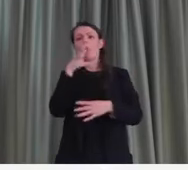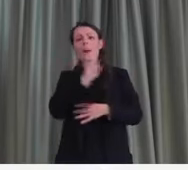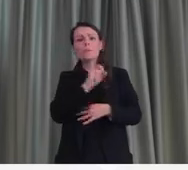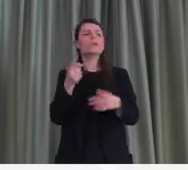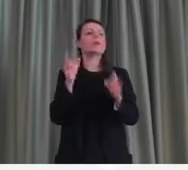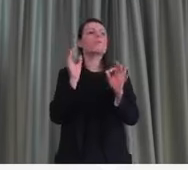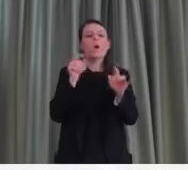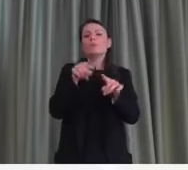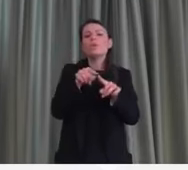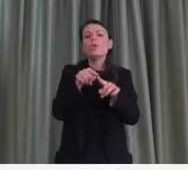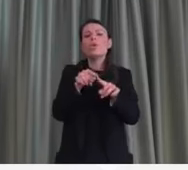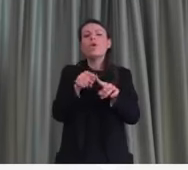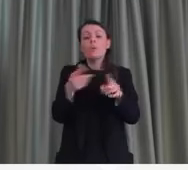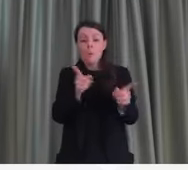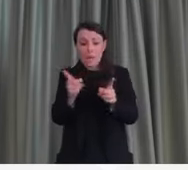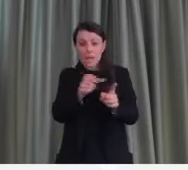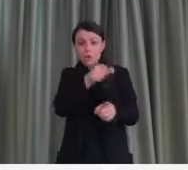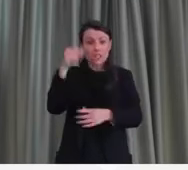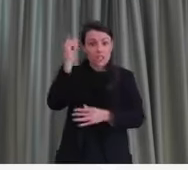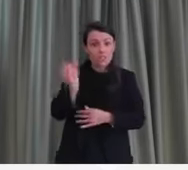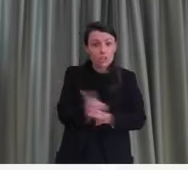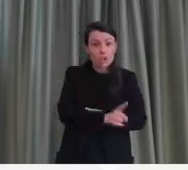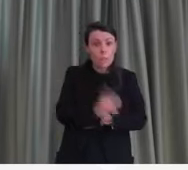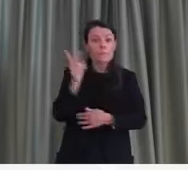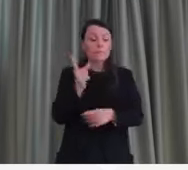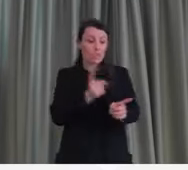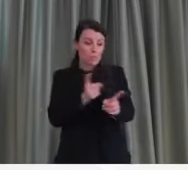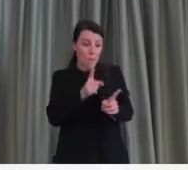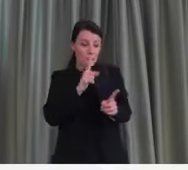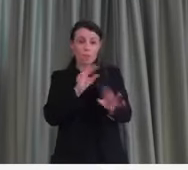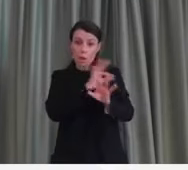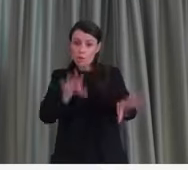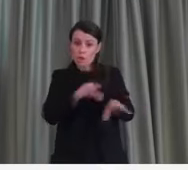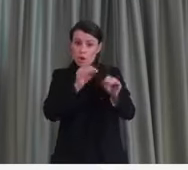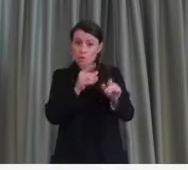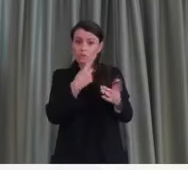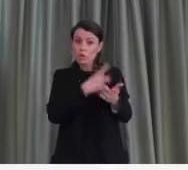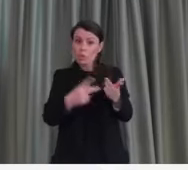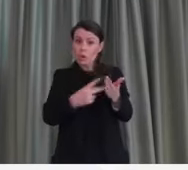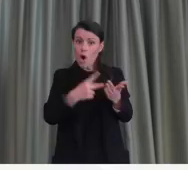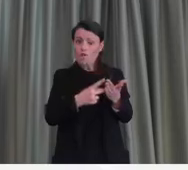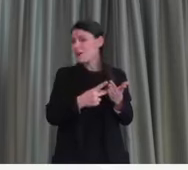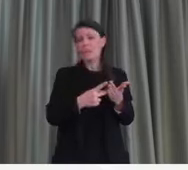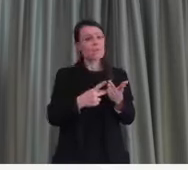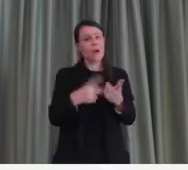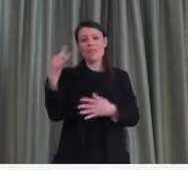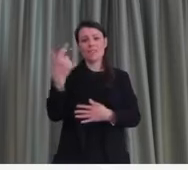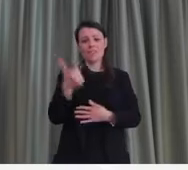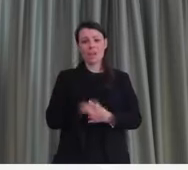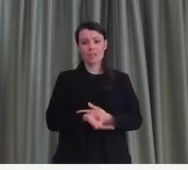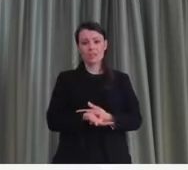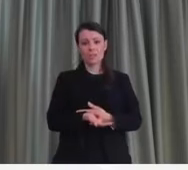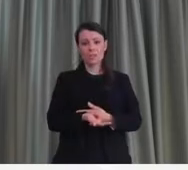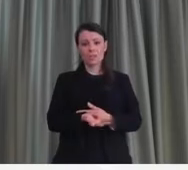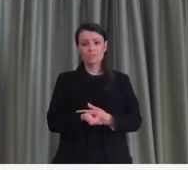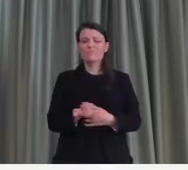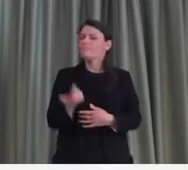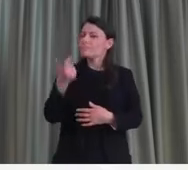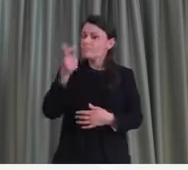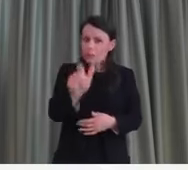a testare invece non sono efficaci in questa fase perché perché gli anticorpi si sviluppano successivamente